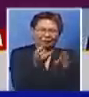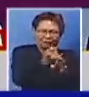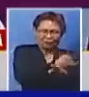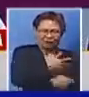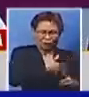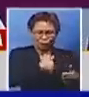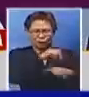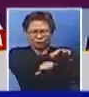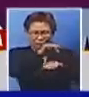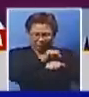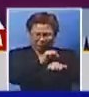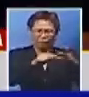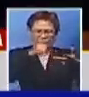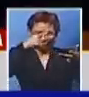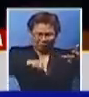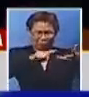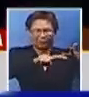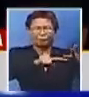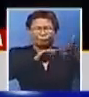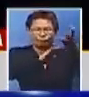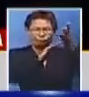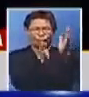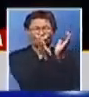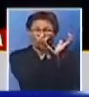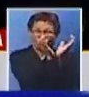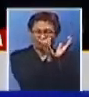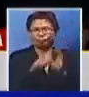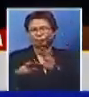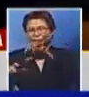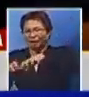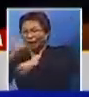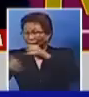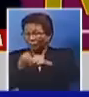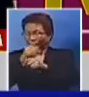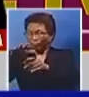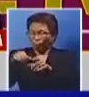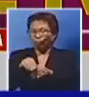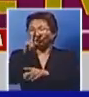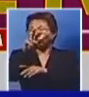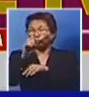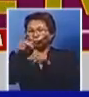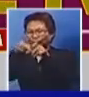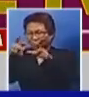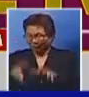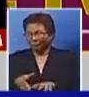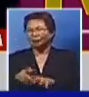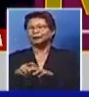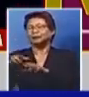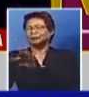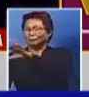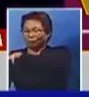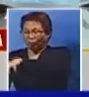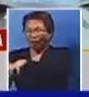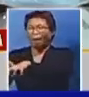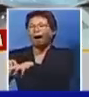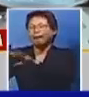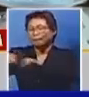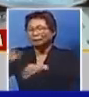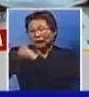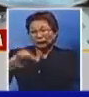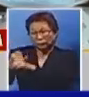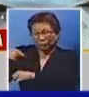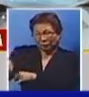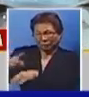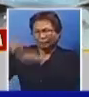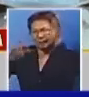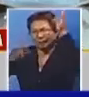Indonesia, Singapura, Thailand dan Brunei. Kategori antarabangsa melibatkan 20 peserta dan ketiga kategori pelajar antarabangsa